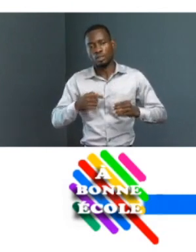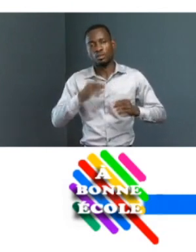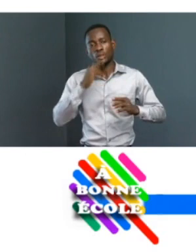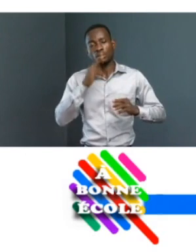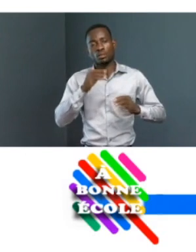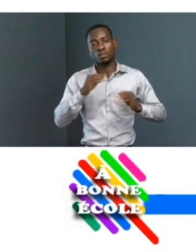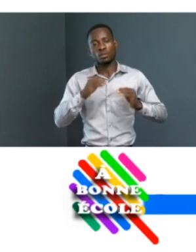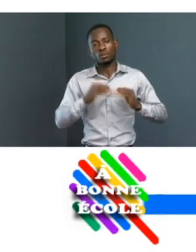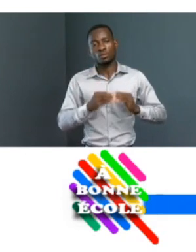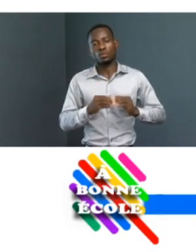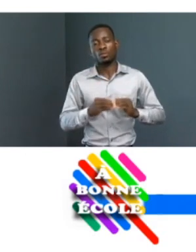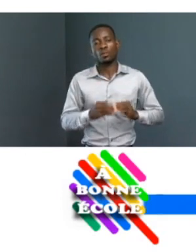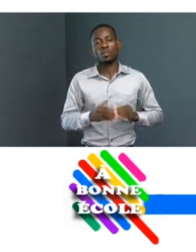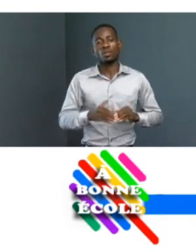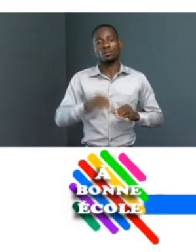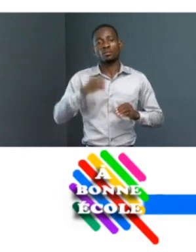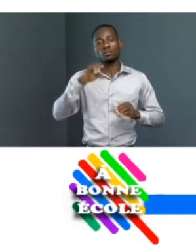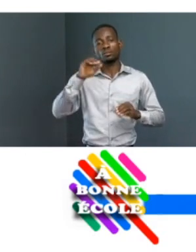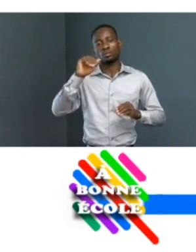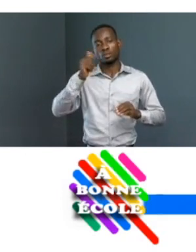donne 10